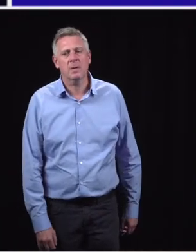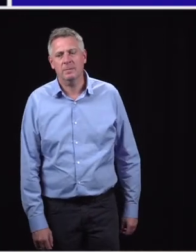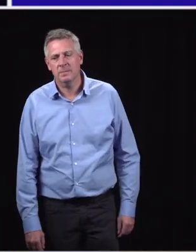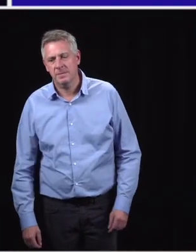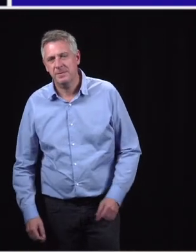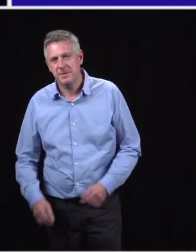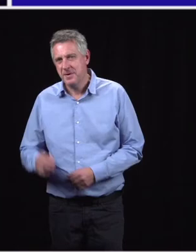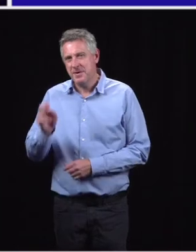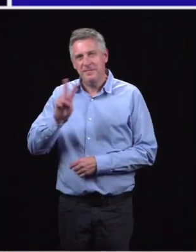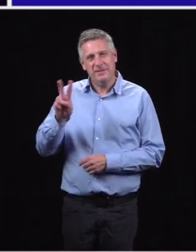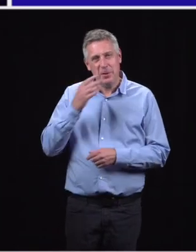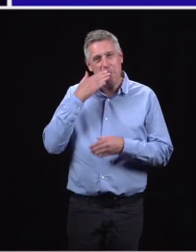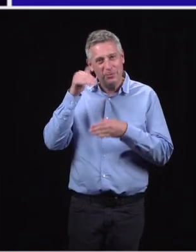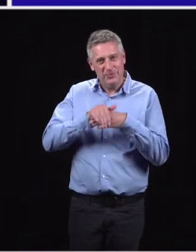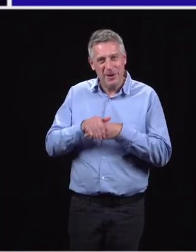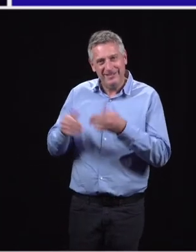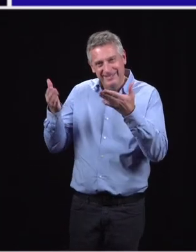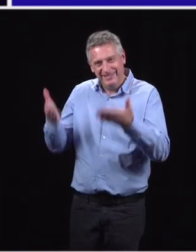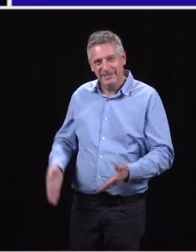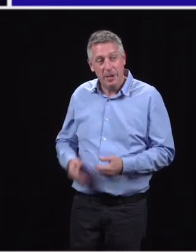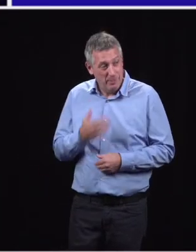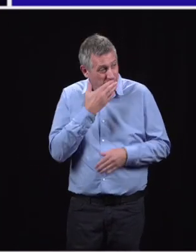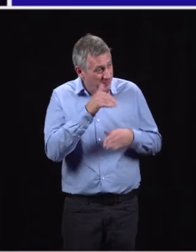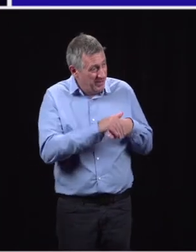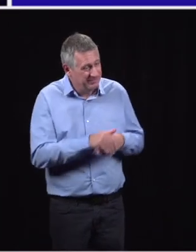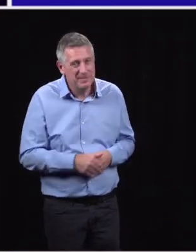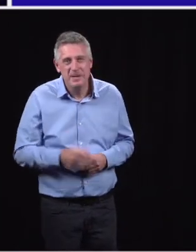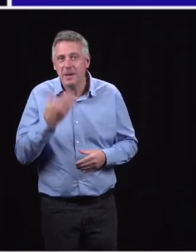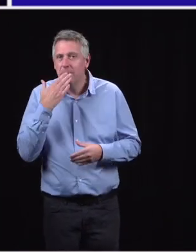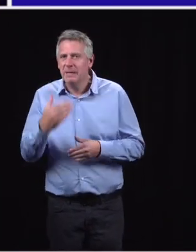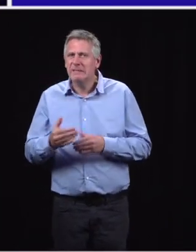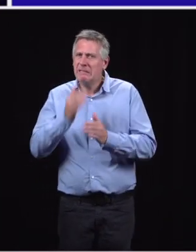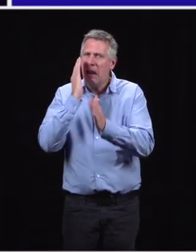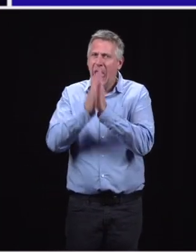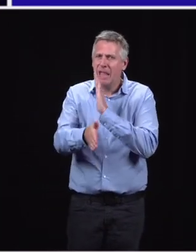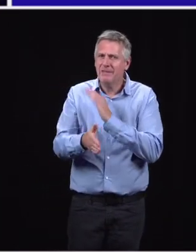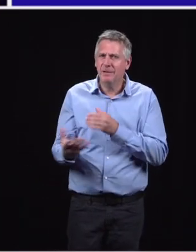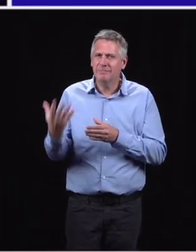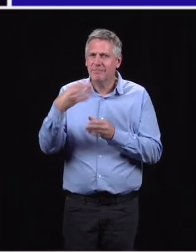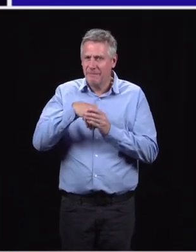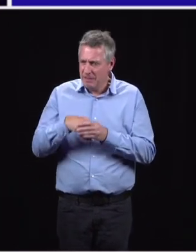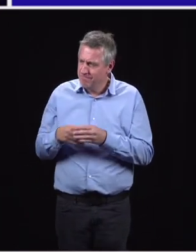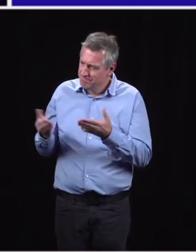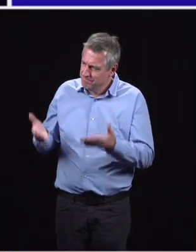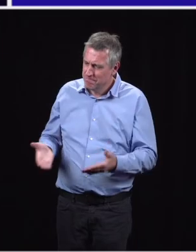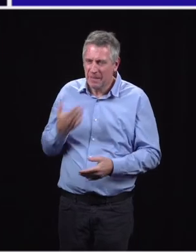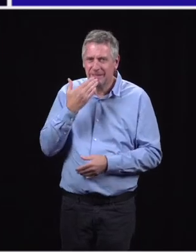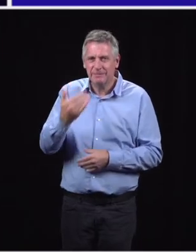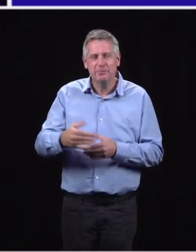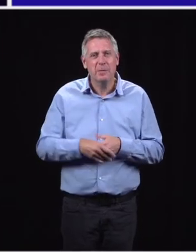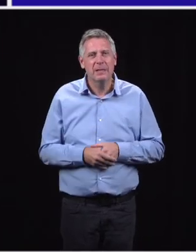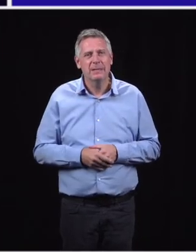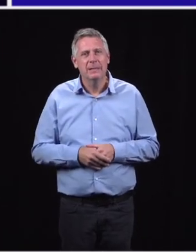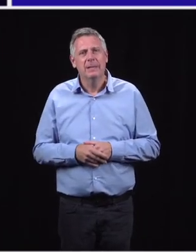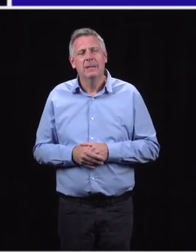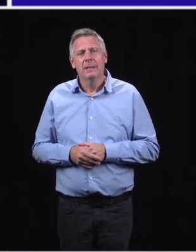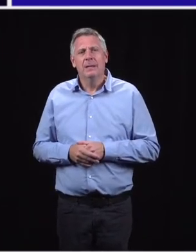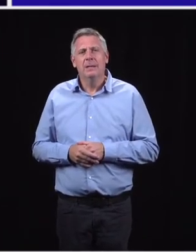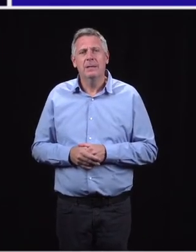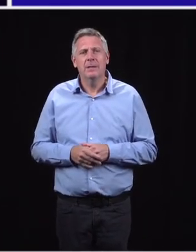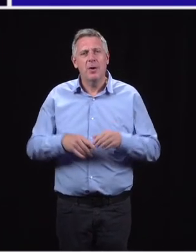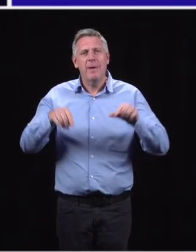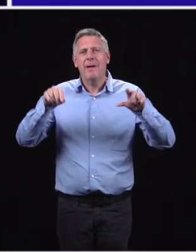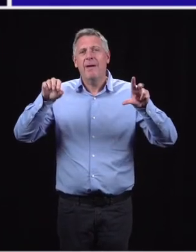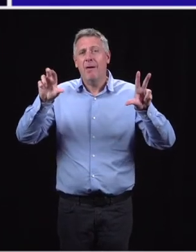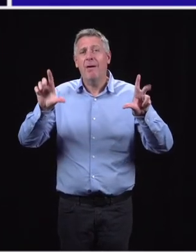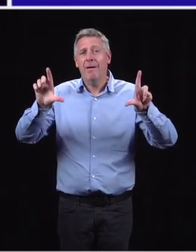Vincent bonsoir bonsoir merci d'être avec nous dans ce live on est regardé évidemment depuis l'autre côté de l'écran